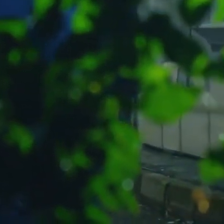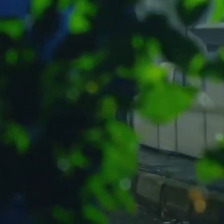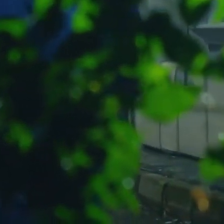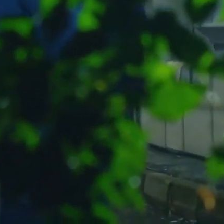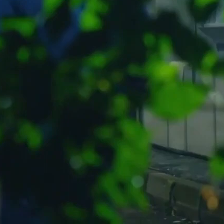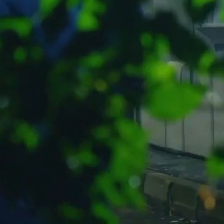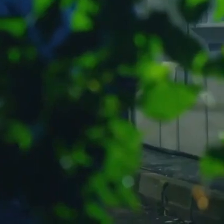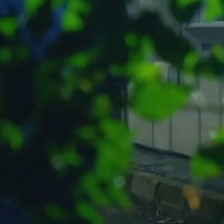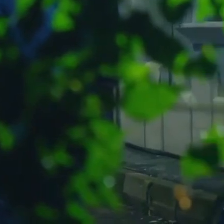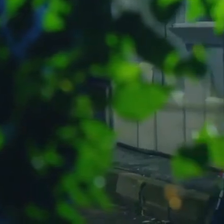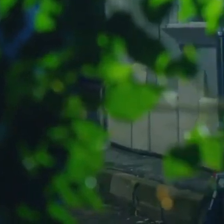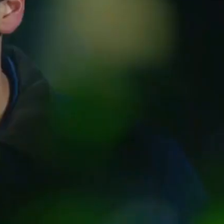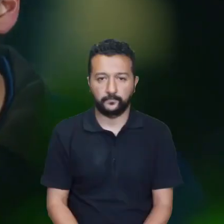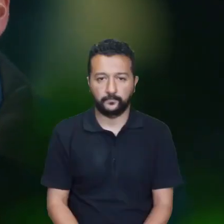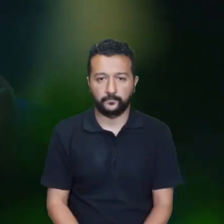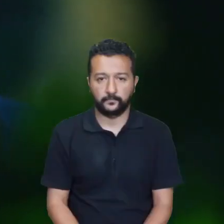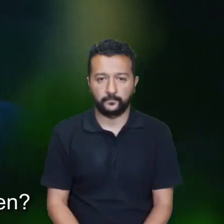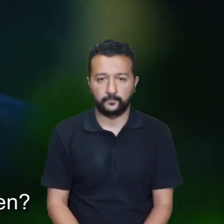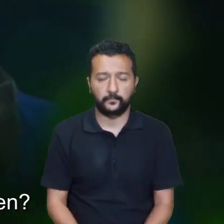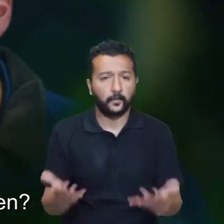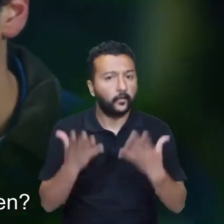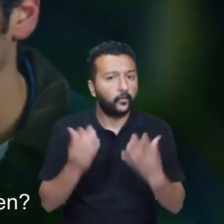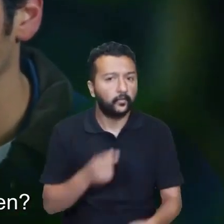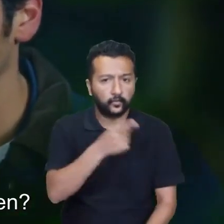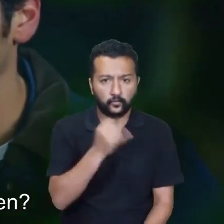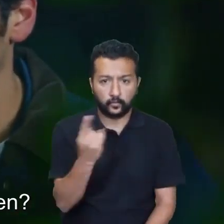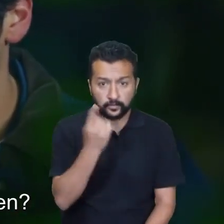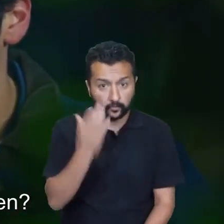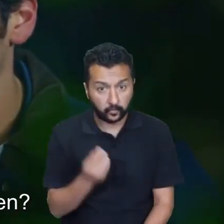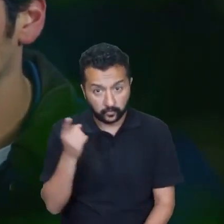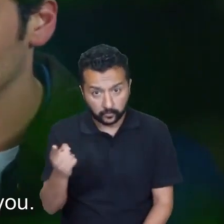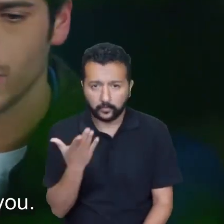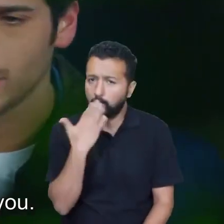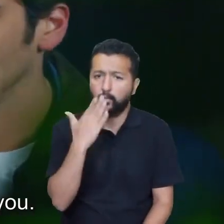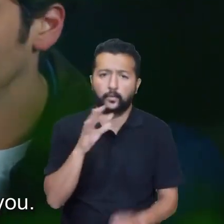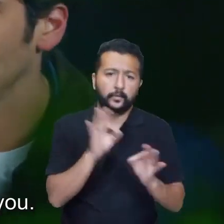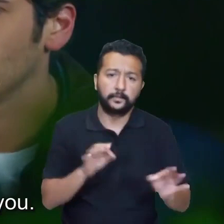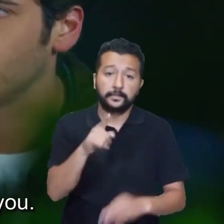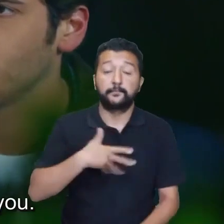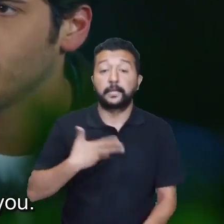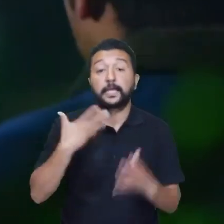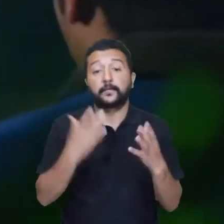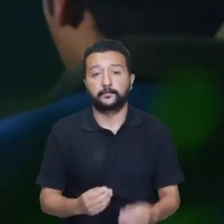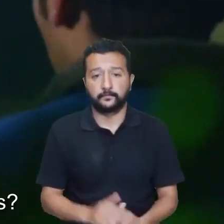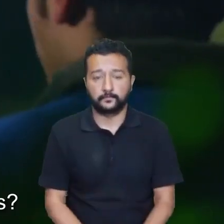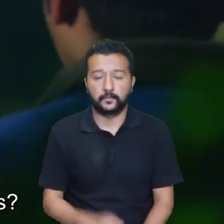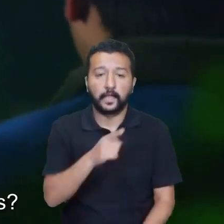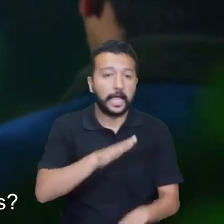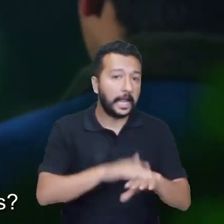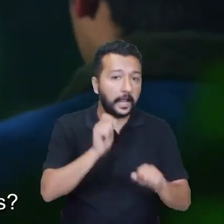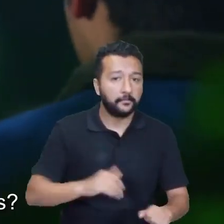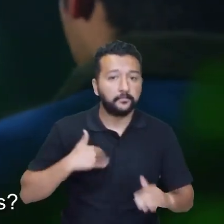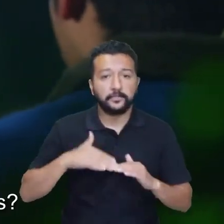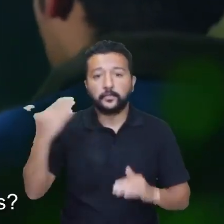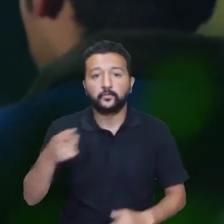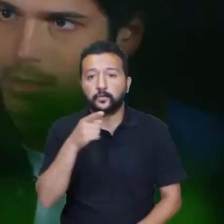hızlı adımlarla boynundaki şala iyice sarılmış yürüyor. Ne oldu? Kötü bir şey mi oldu yoksa? Yo yo hayır seni merak ettim. Ne yaptınız